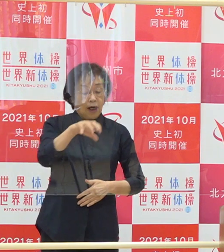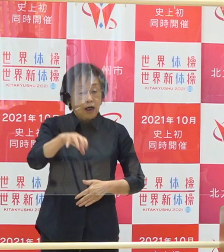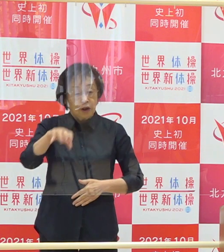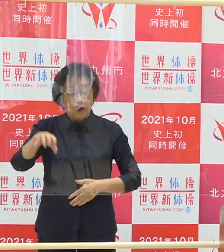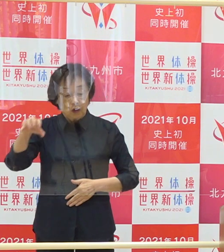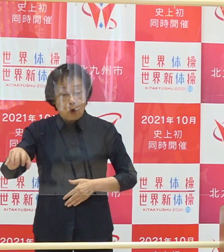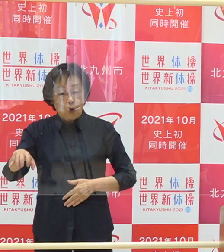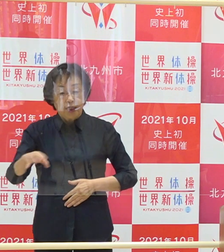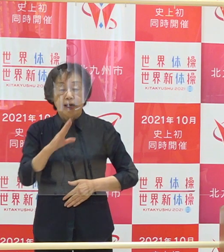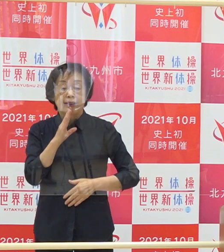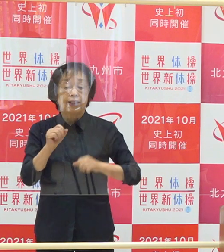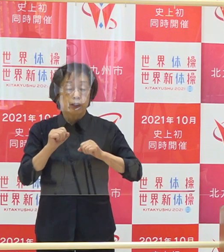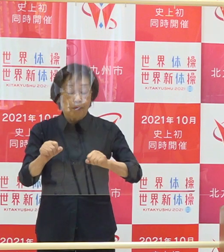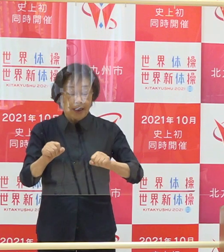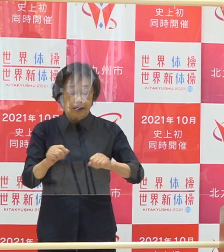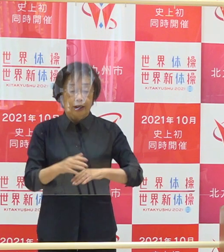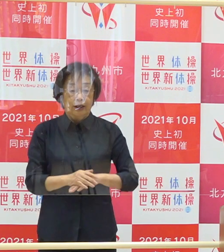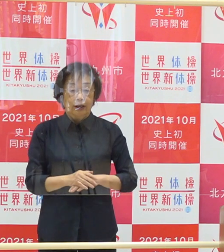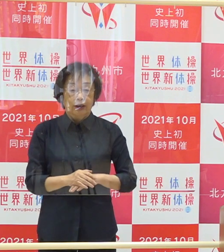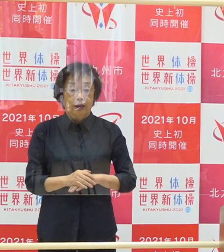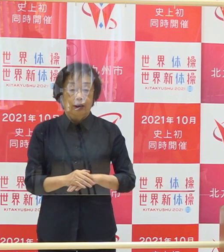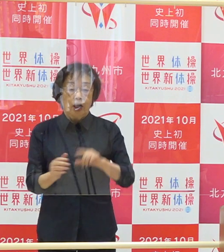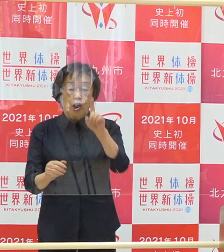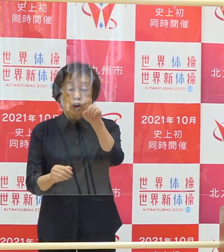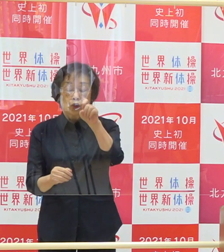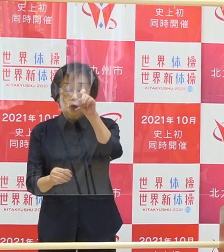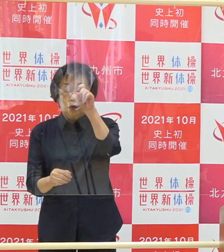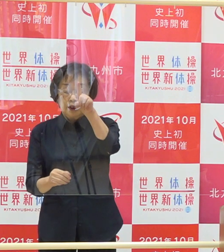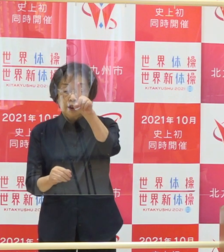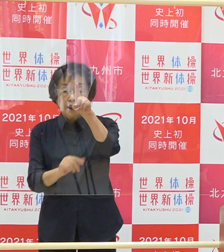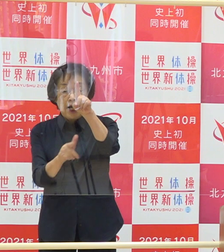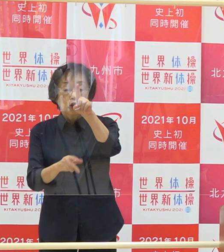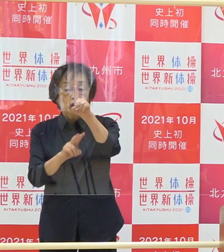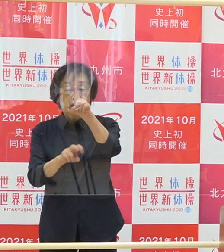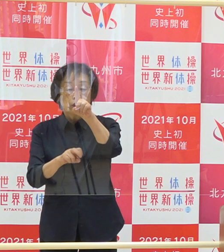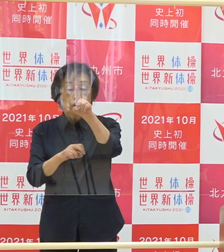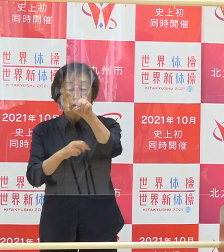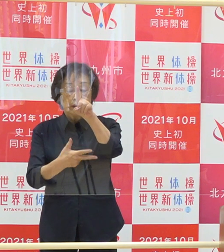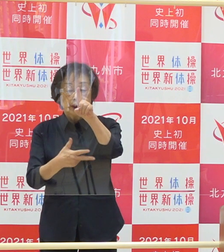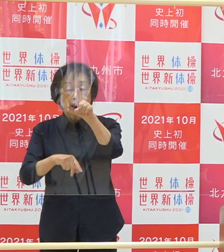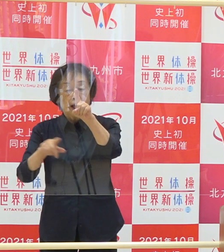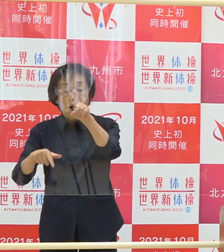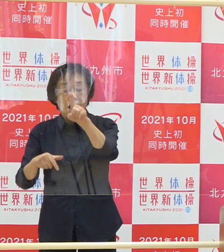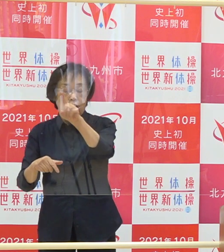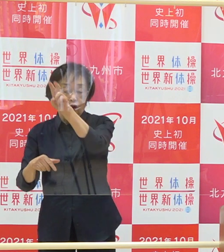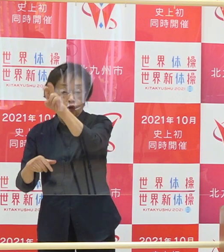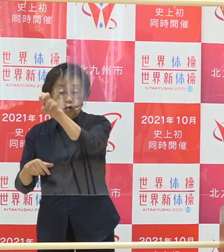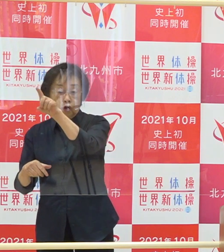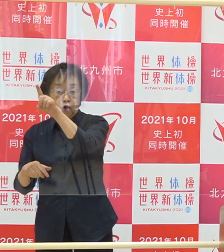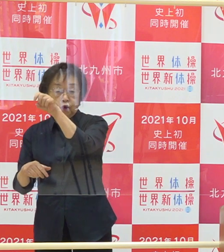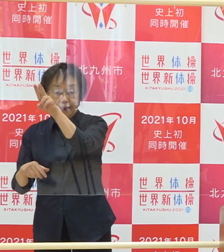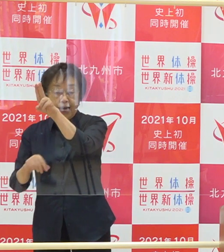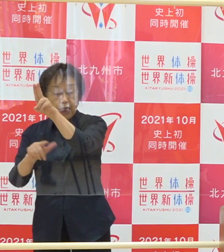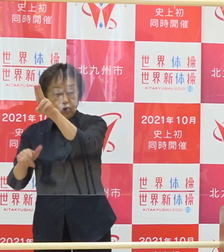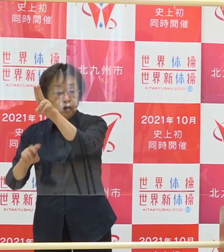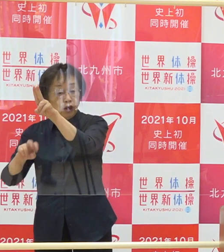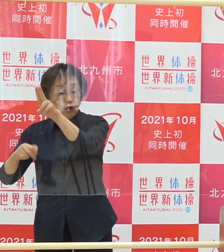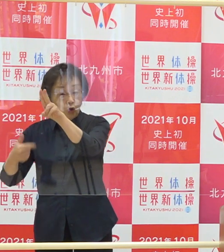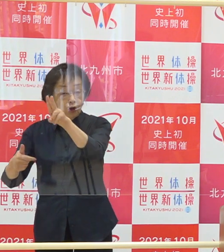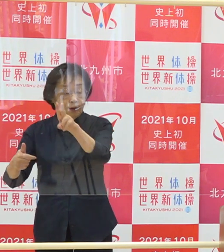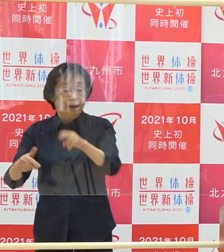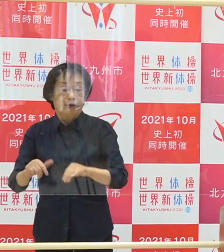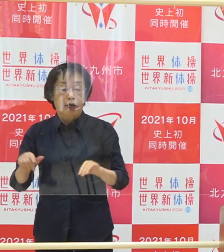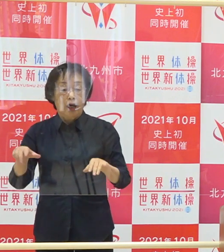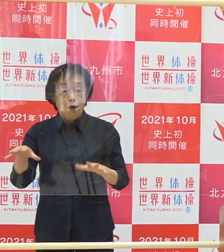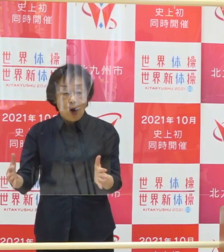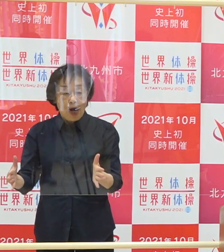600の枠であります。その後11月27日から12月26日までアルアルスティとコ